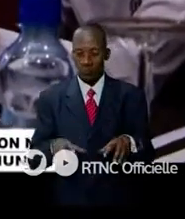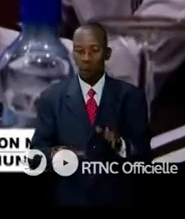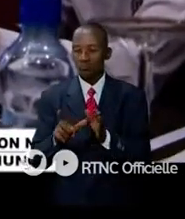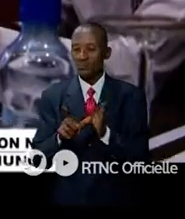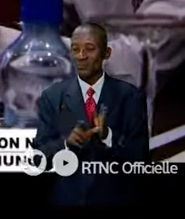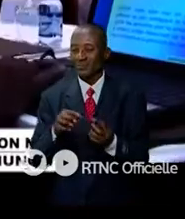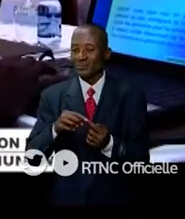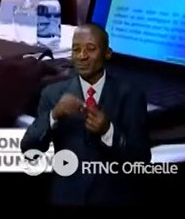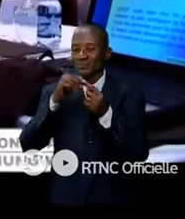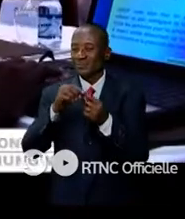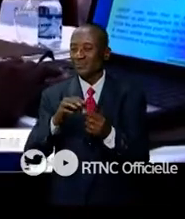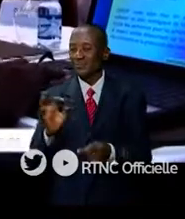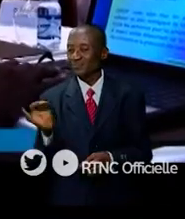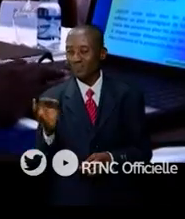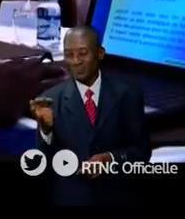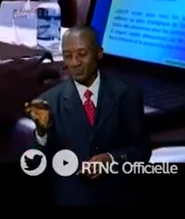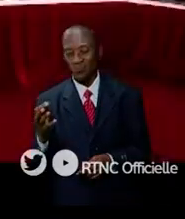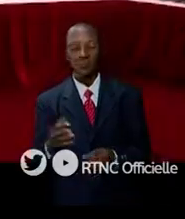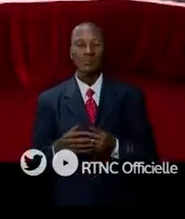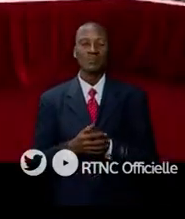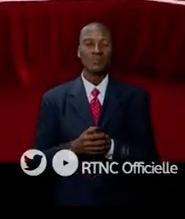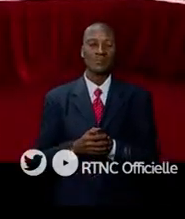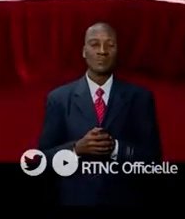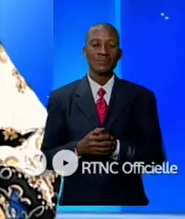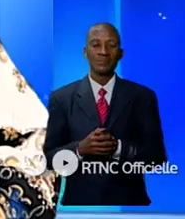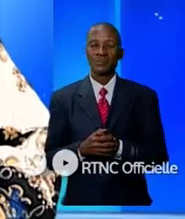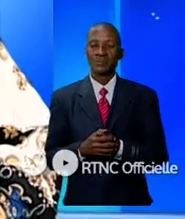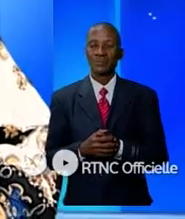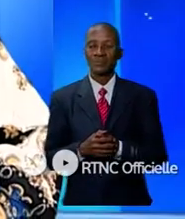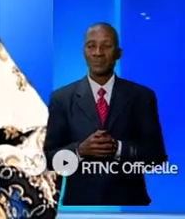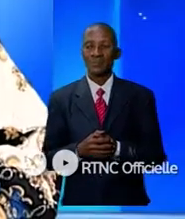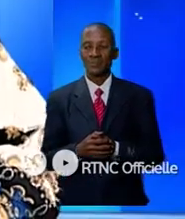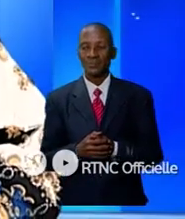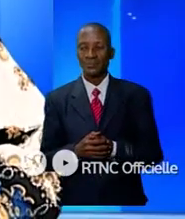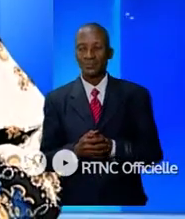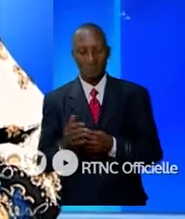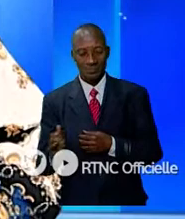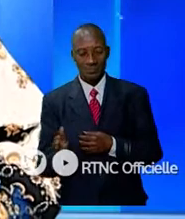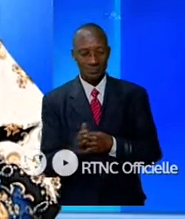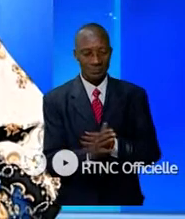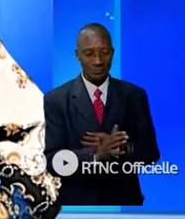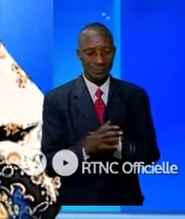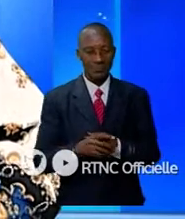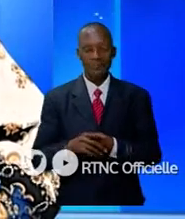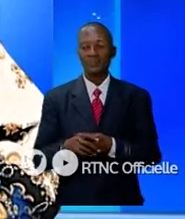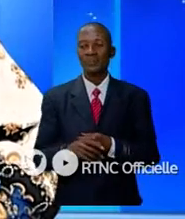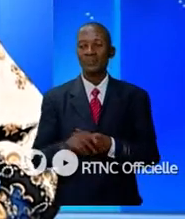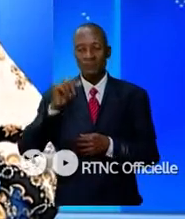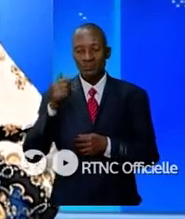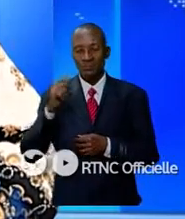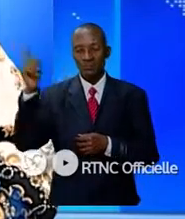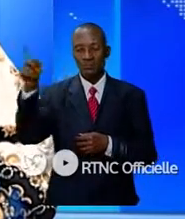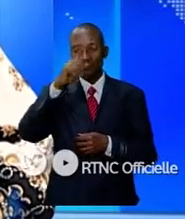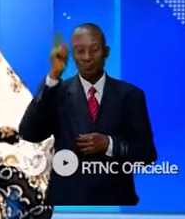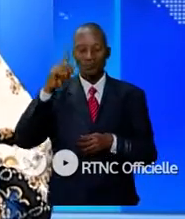incriminant et réprimant les actes de traite des êtres humains. Les musulmans du monde entier célébreront demain la fête